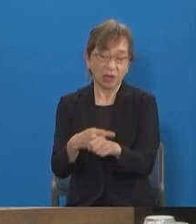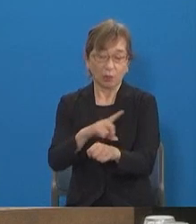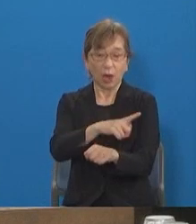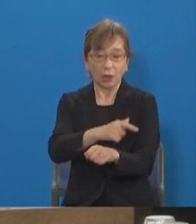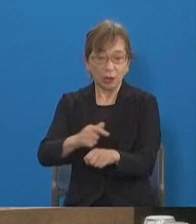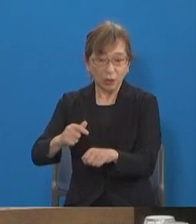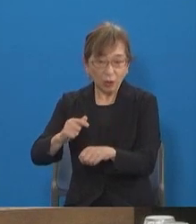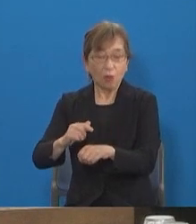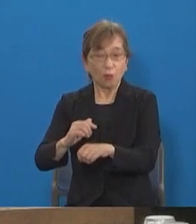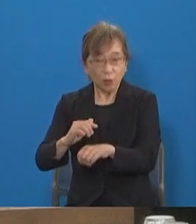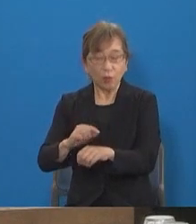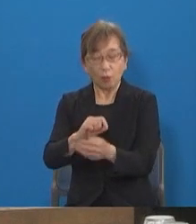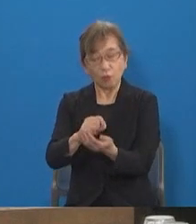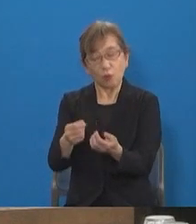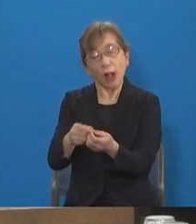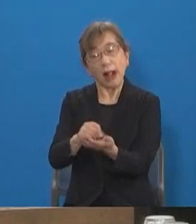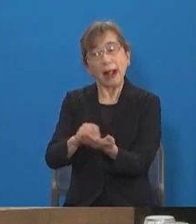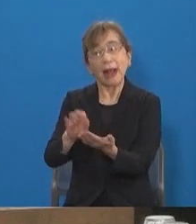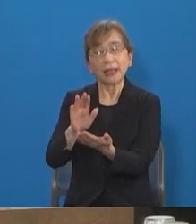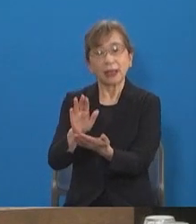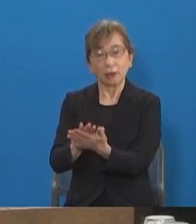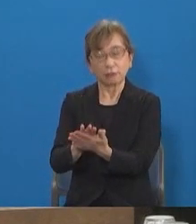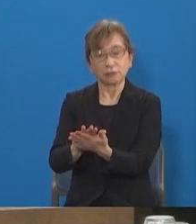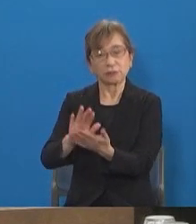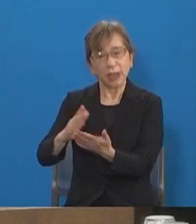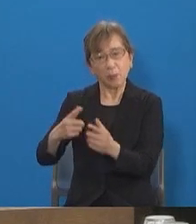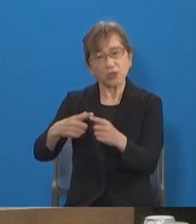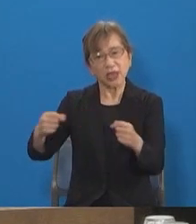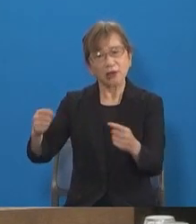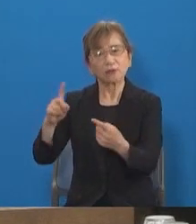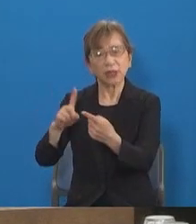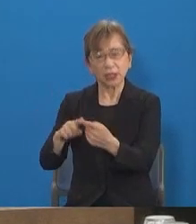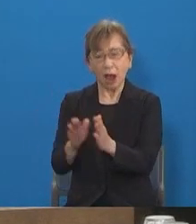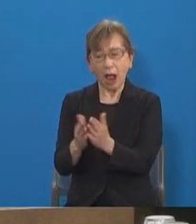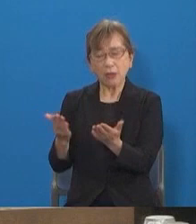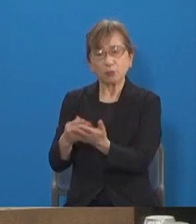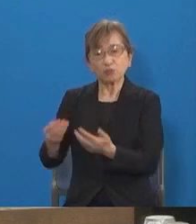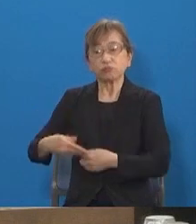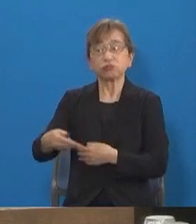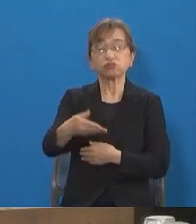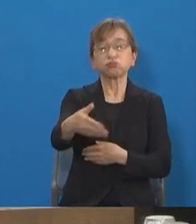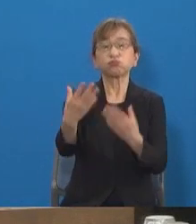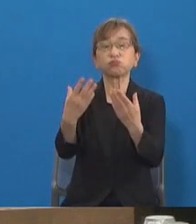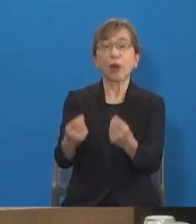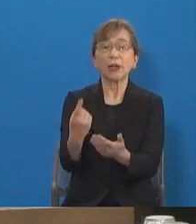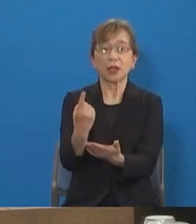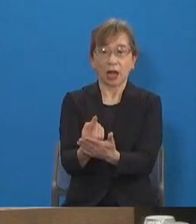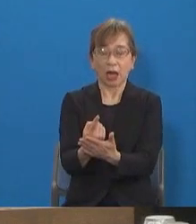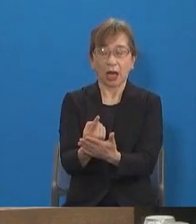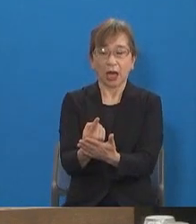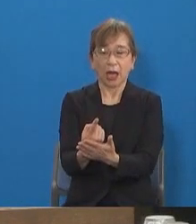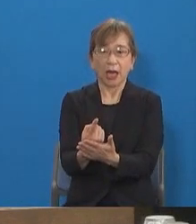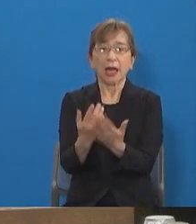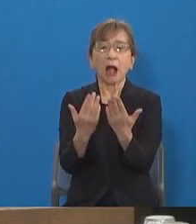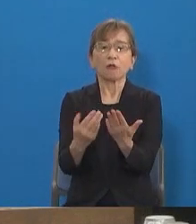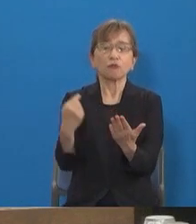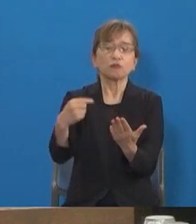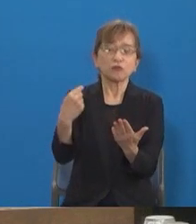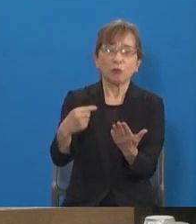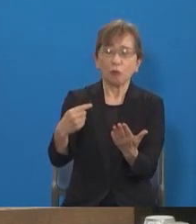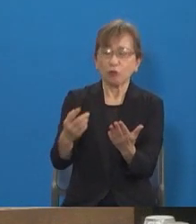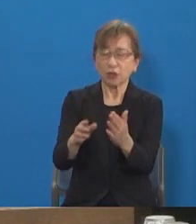かりやすく書かれています。しかしながら、全国的にもハンドブックの配布のみにとどまり、授業などで取り上げるまでには至っ